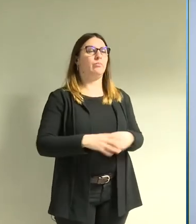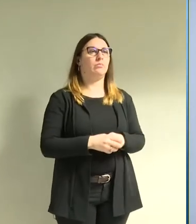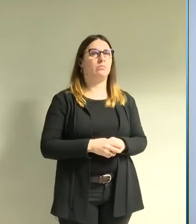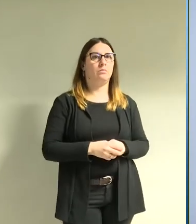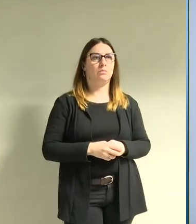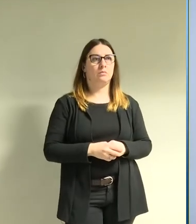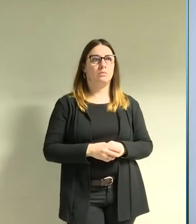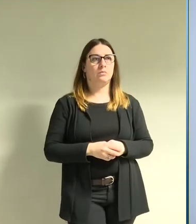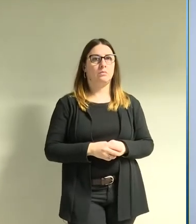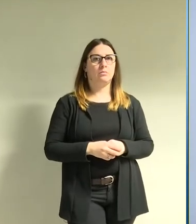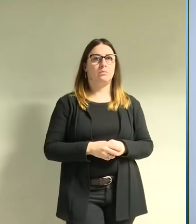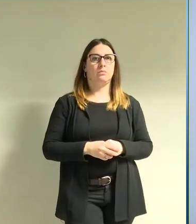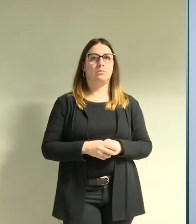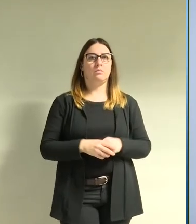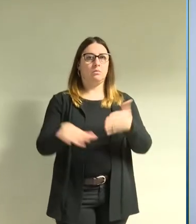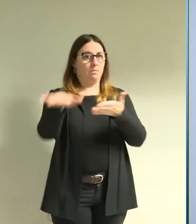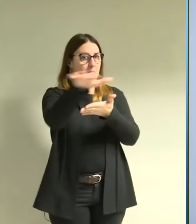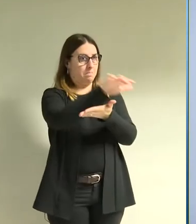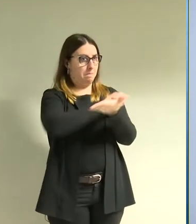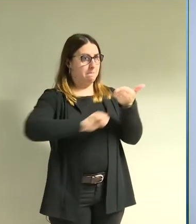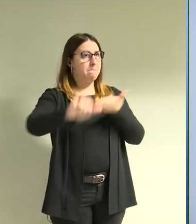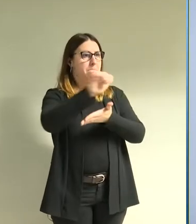donc on envoie par mail